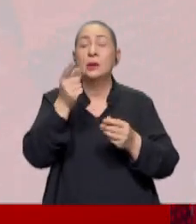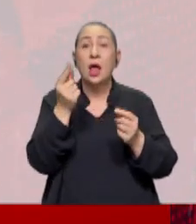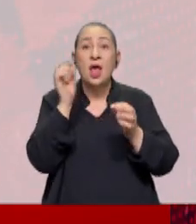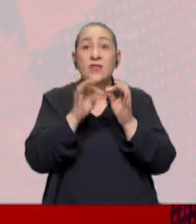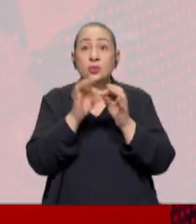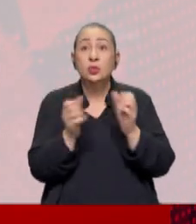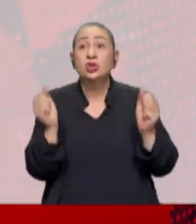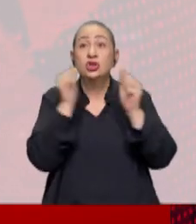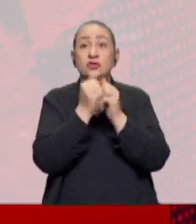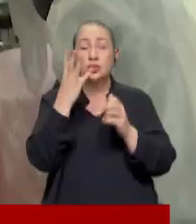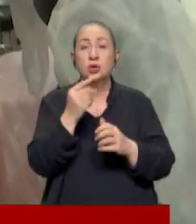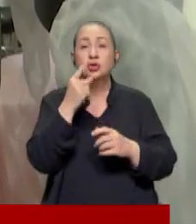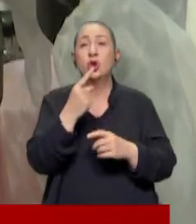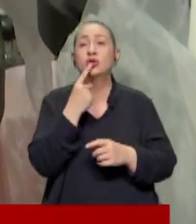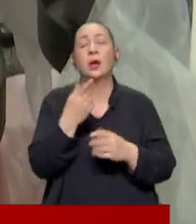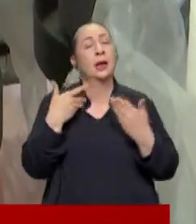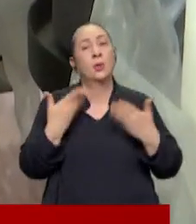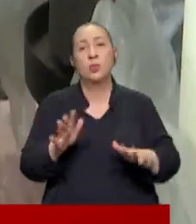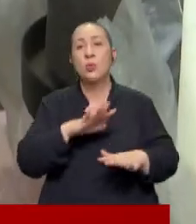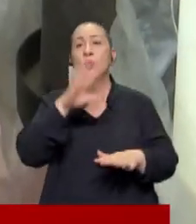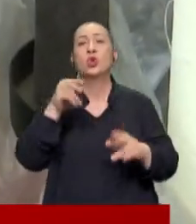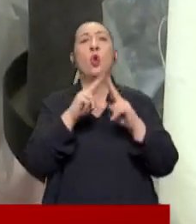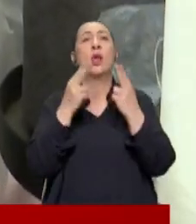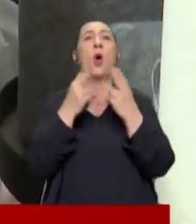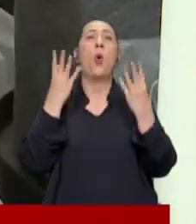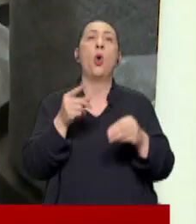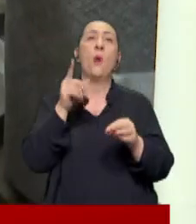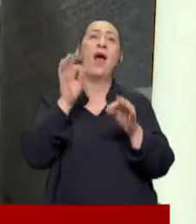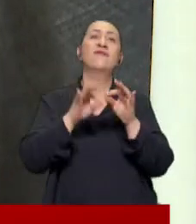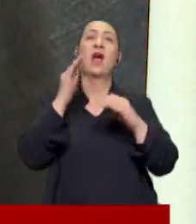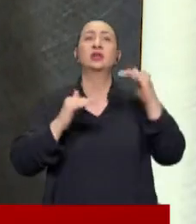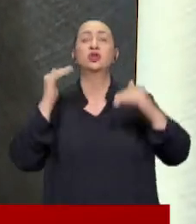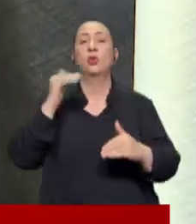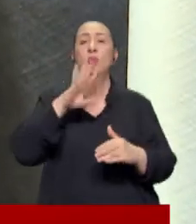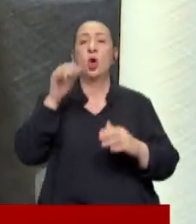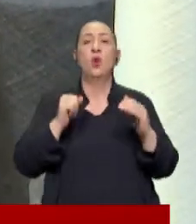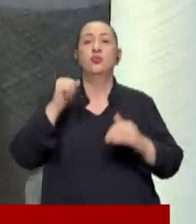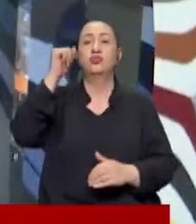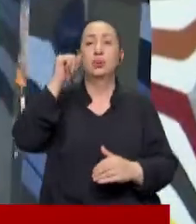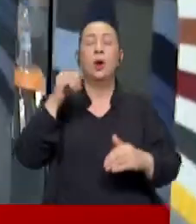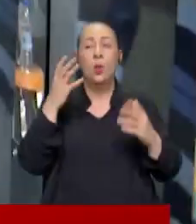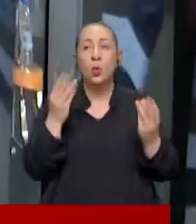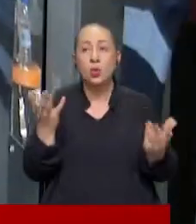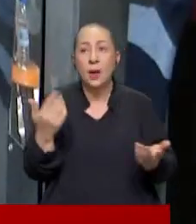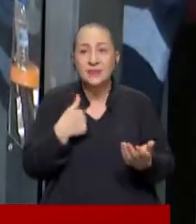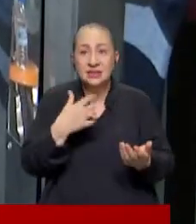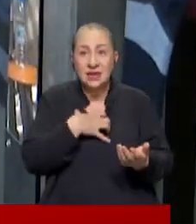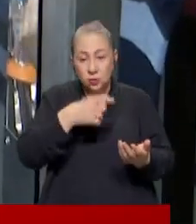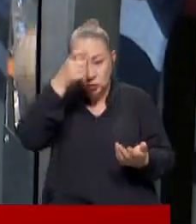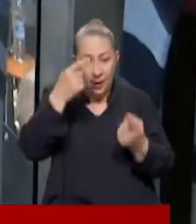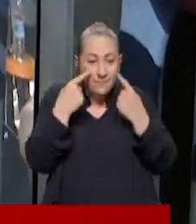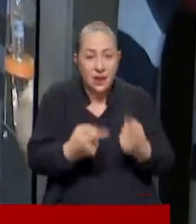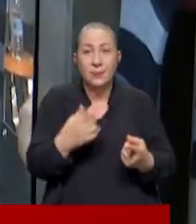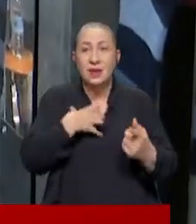da katlanacak. Şöyle bir söylemi ben kabul etmiyorum. Ya bütün dünyada oluyor bu enflasyon. Bütün dünyada artış oluyor. Oluyor ama biz kendi ülkemize